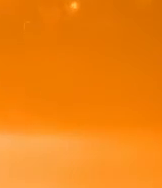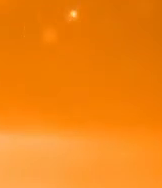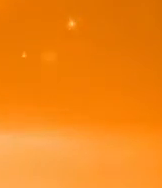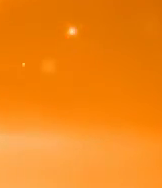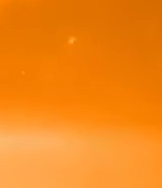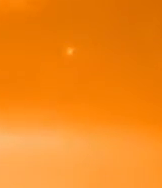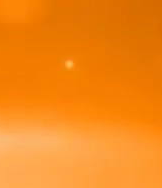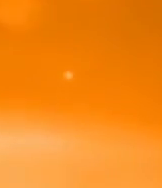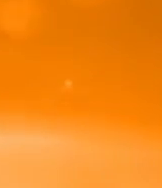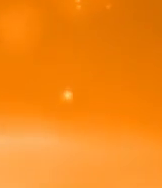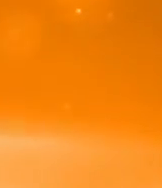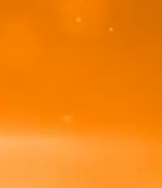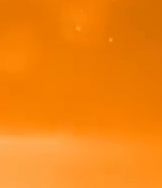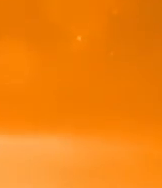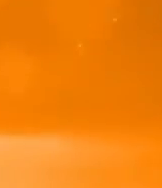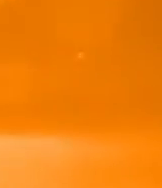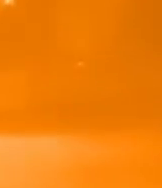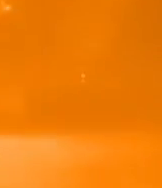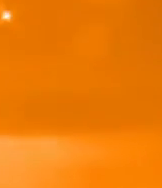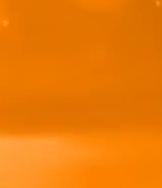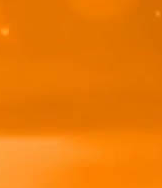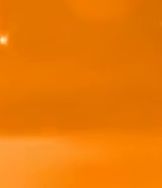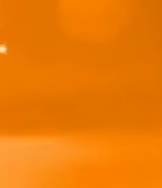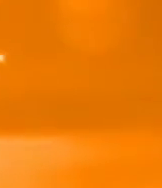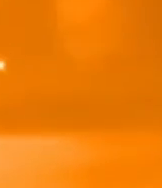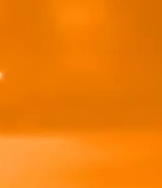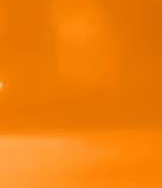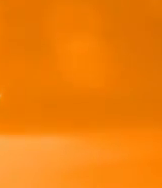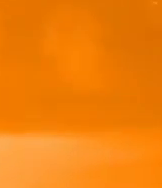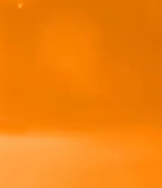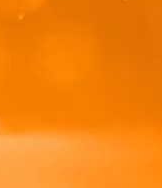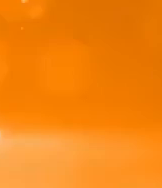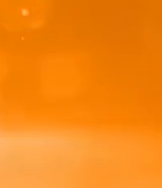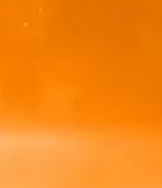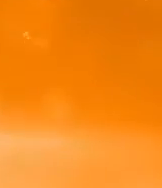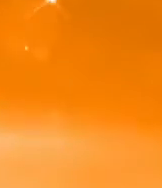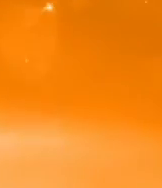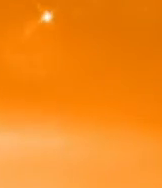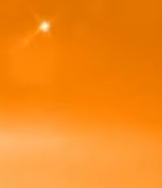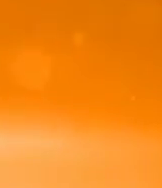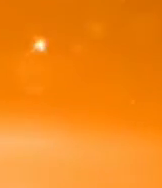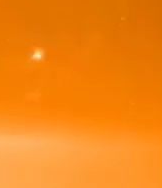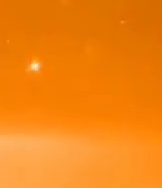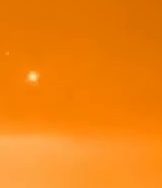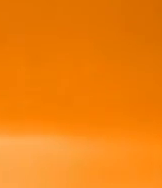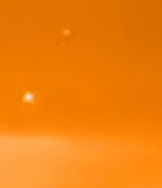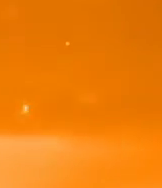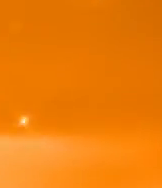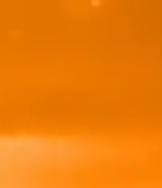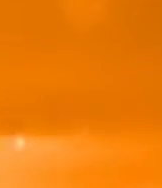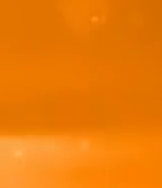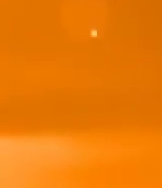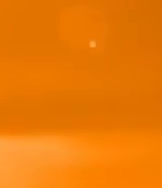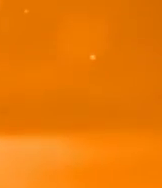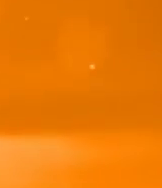ายถึงความช่วยเหลือทั้งด้านการแพทย์และการสาธารณสุขภาพโคสุนัขแมวสุกรและกระต่ายเป็นสัตว์ที่มีโอกาสเป็นโ